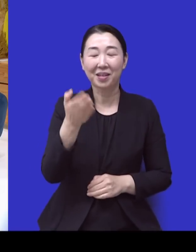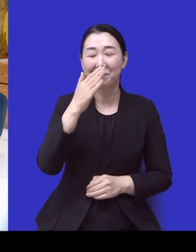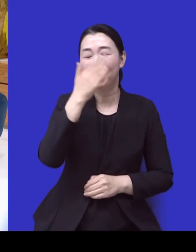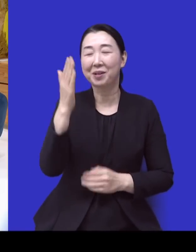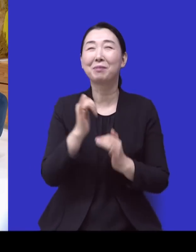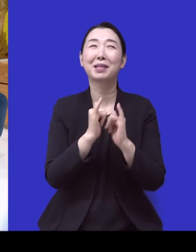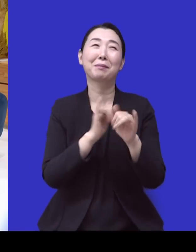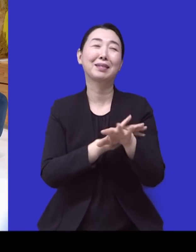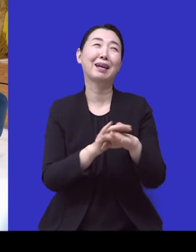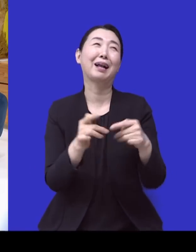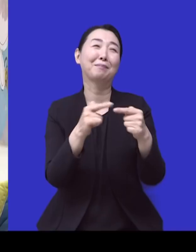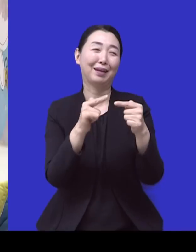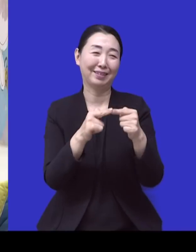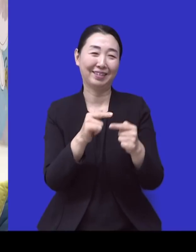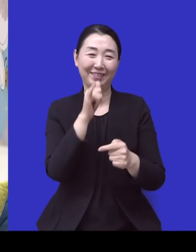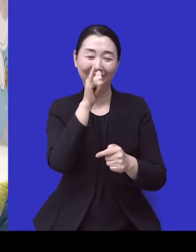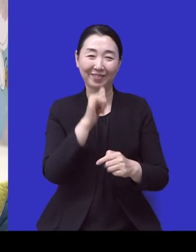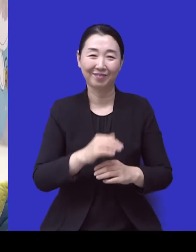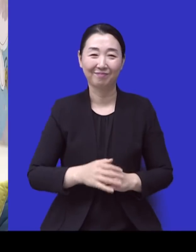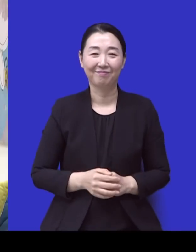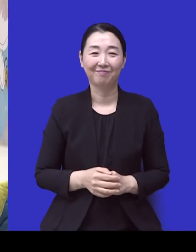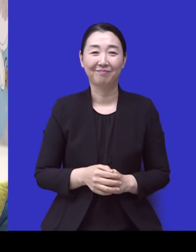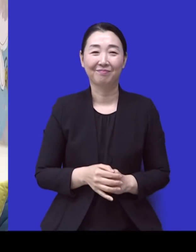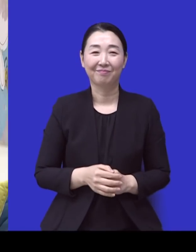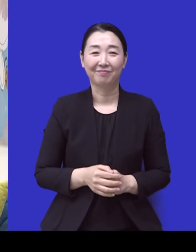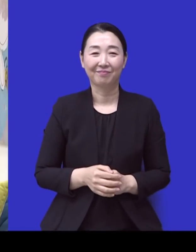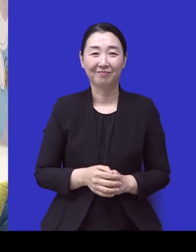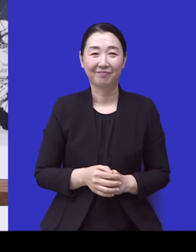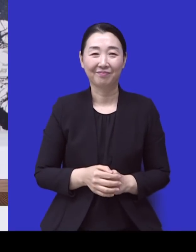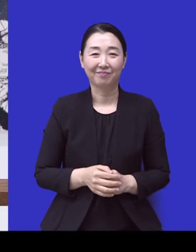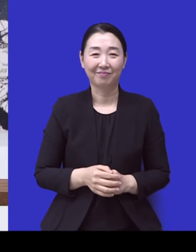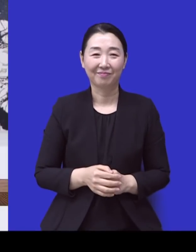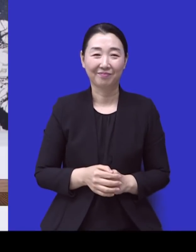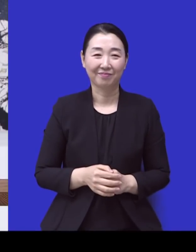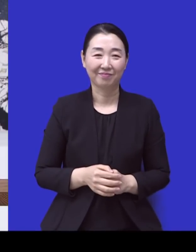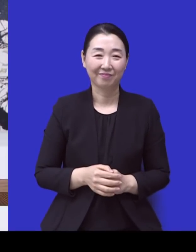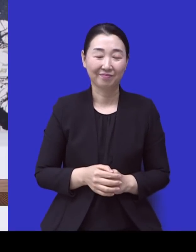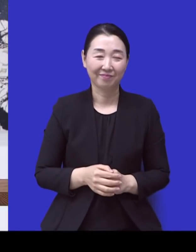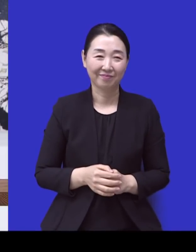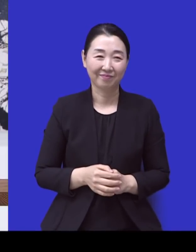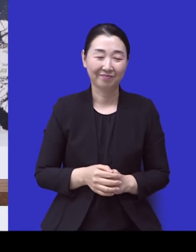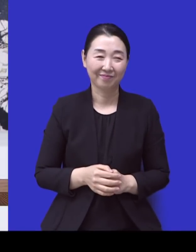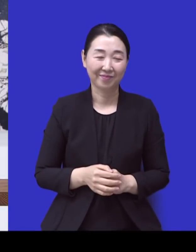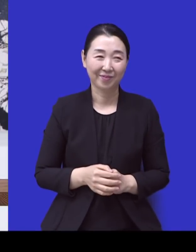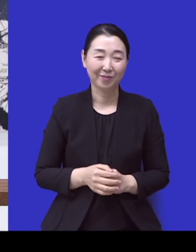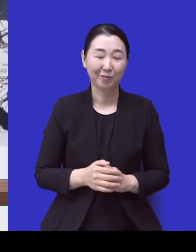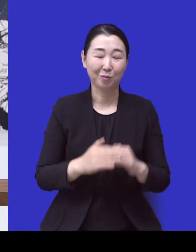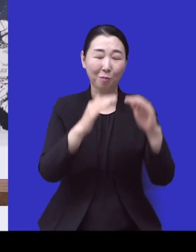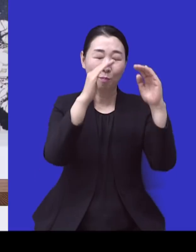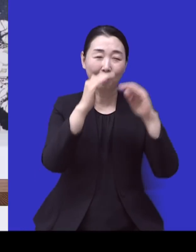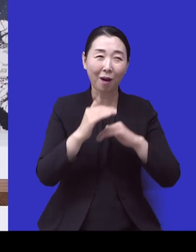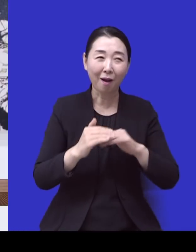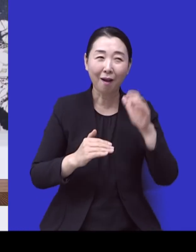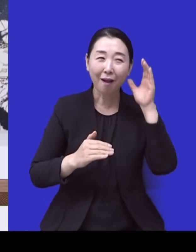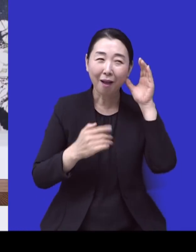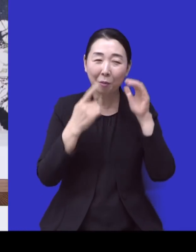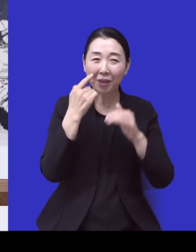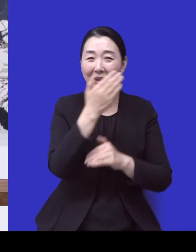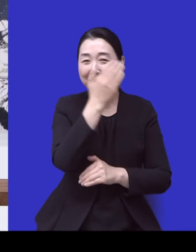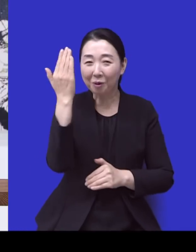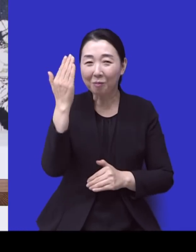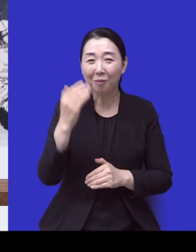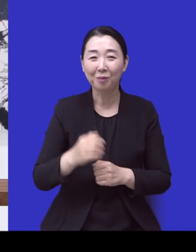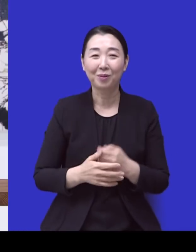잘 맞아요. 네네. 젊은 세대랑 잘 맞는데 그리고 이 얘기 이렇게 말씀하시는데 제가 젊은 세대여서